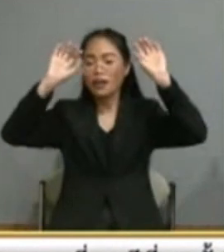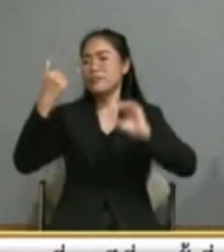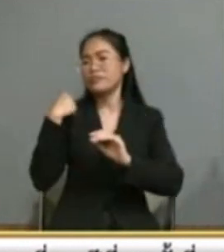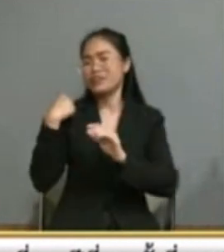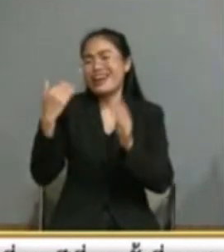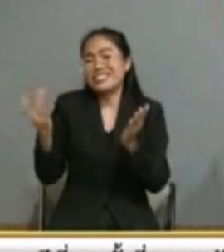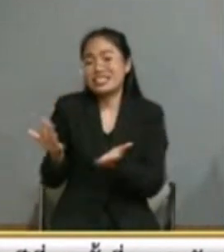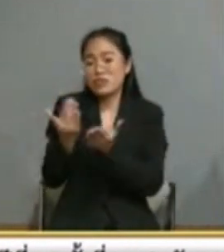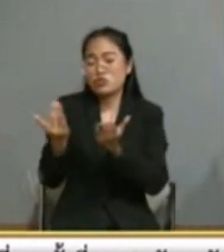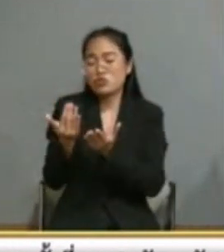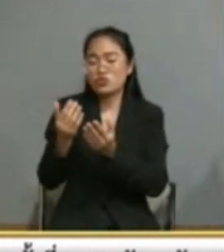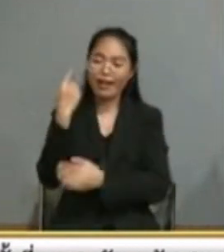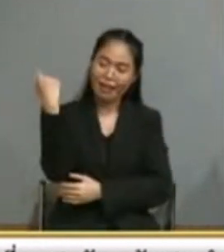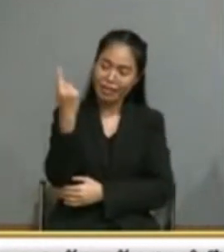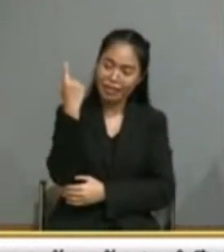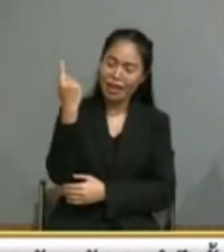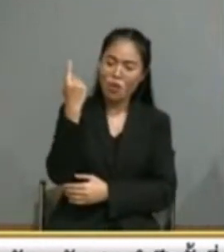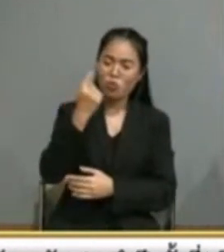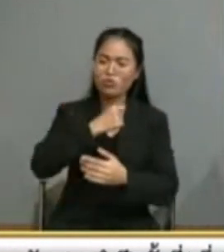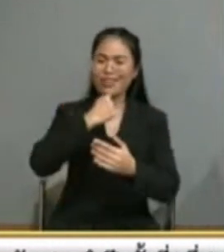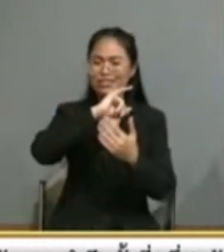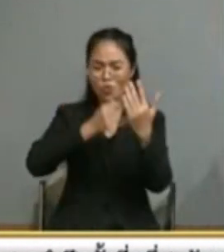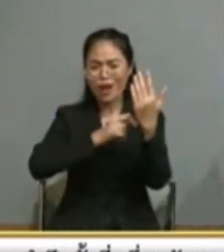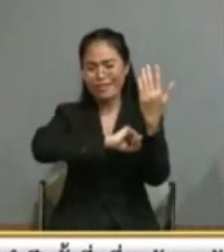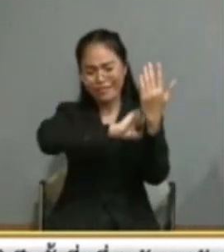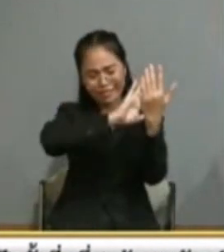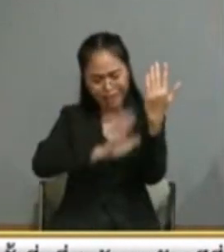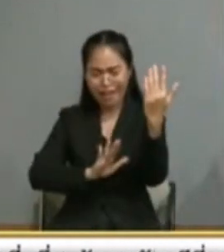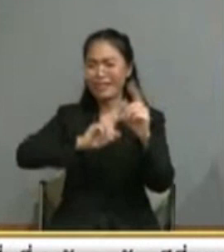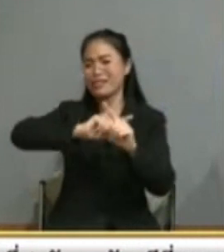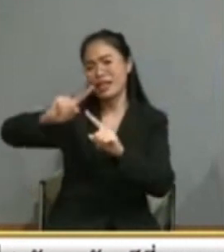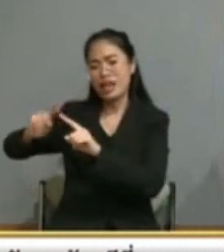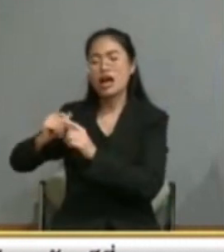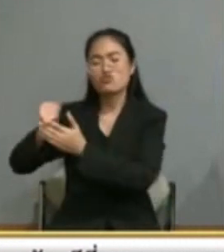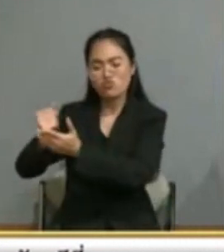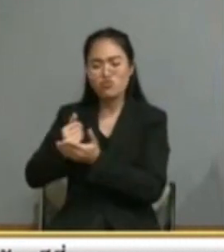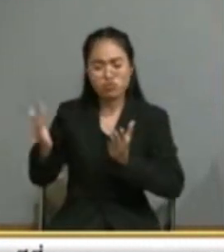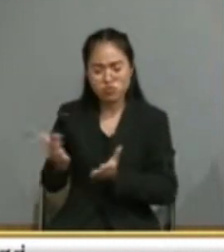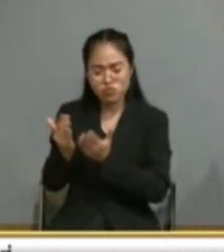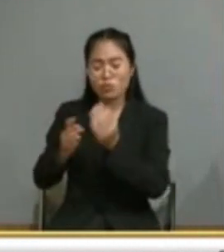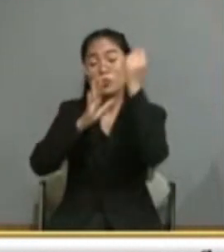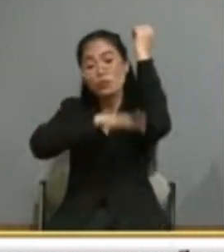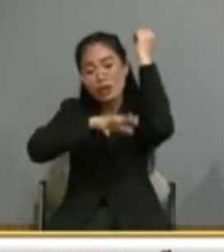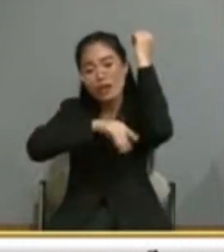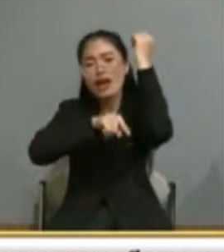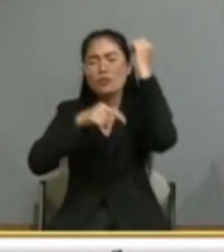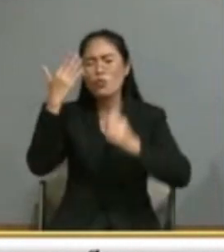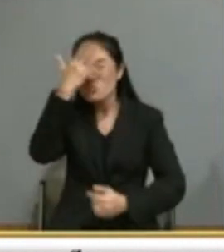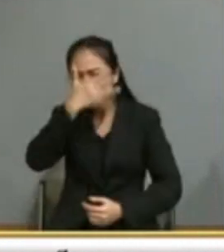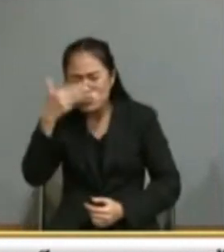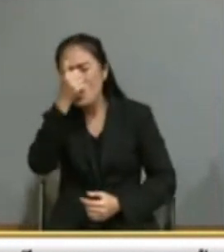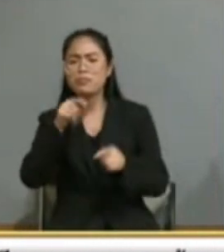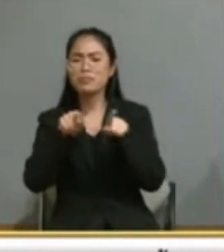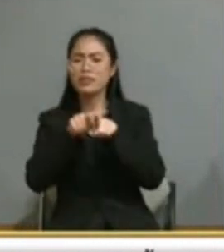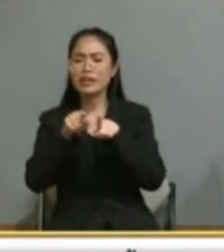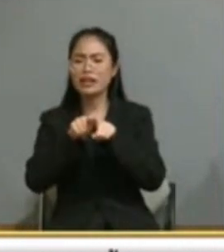มีการส่งเสรมกท้องเที่ยวไม่เพีงแต่จังหวดที่เปเมองหักเมืองรองมากมายค่ะนภาคใต้นะคะที่มีความ